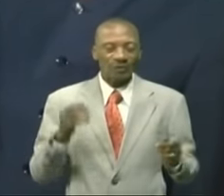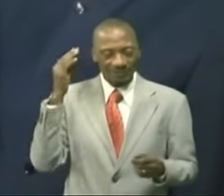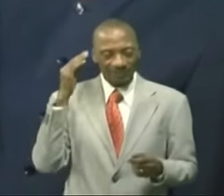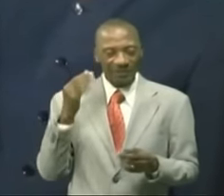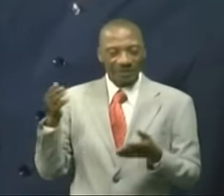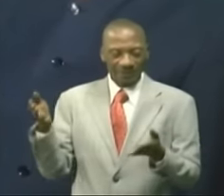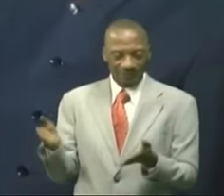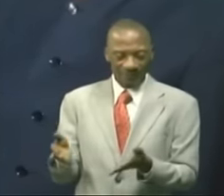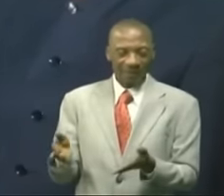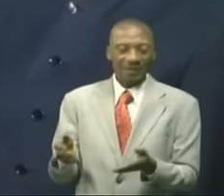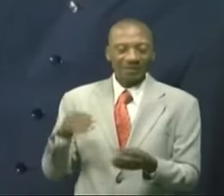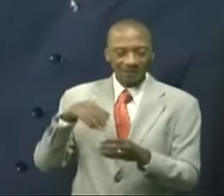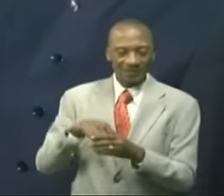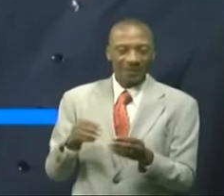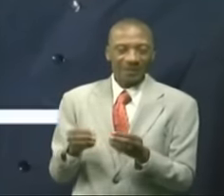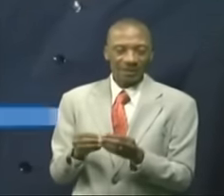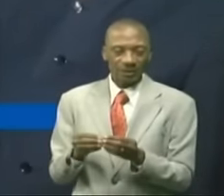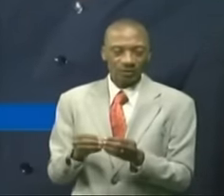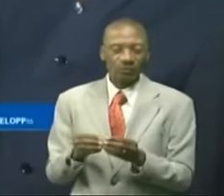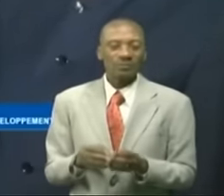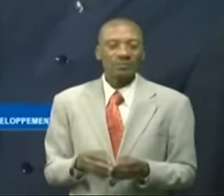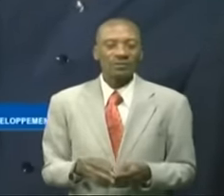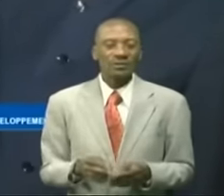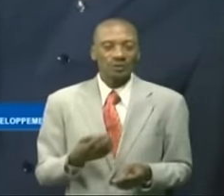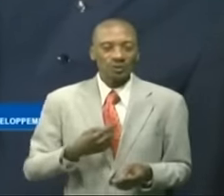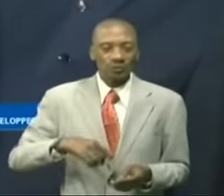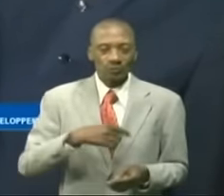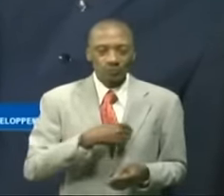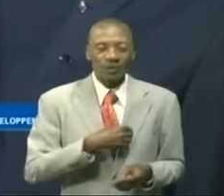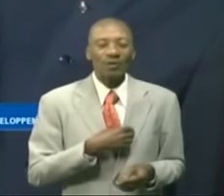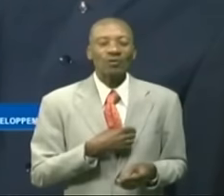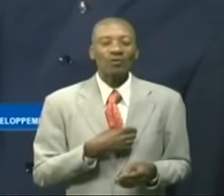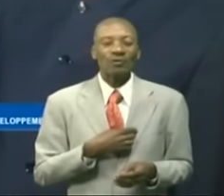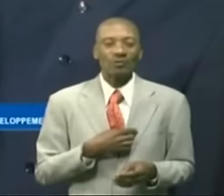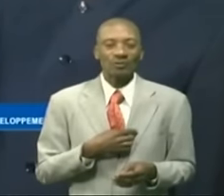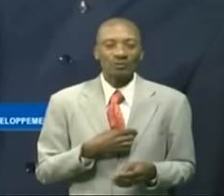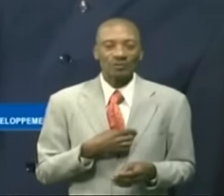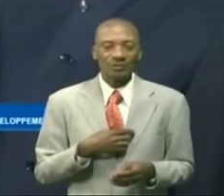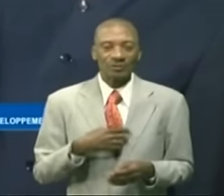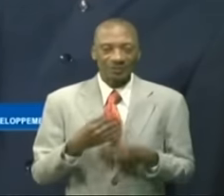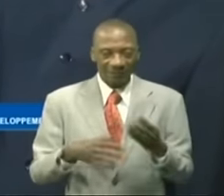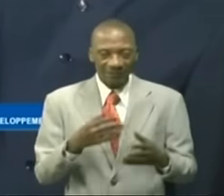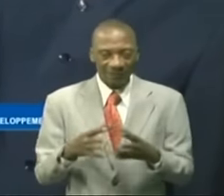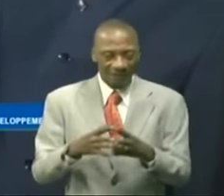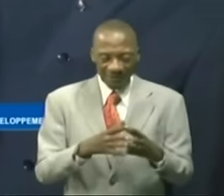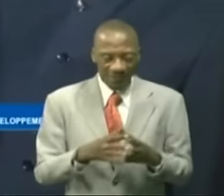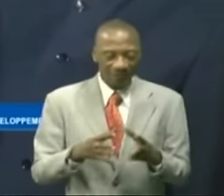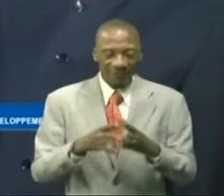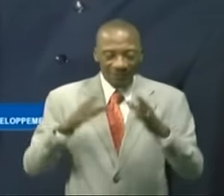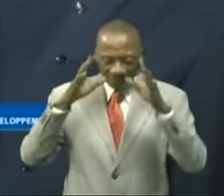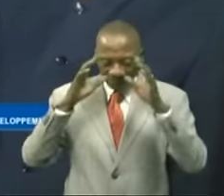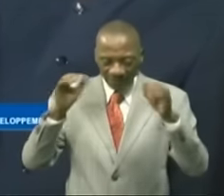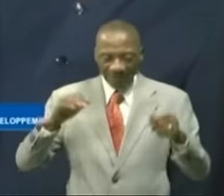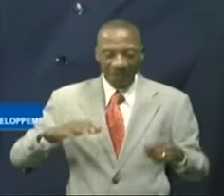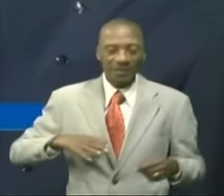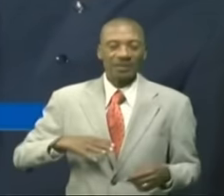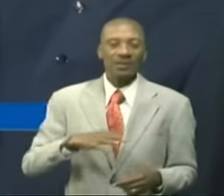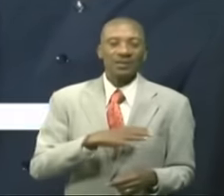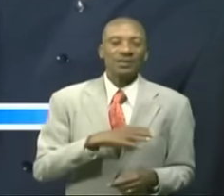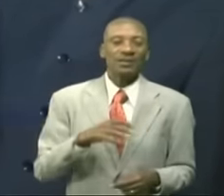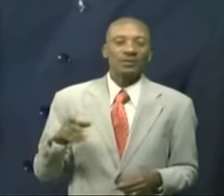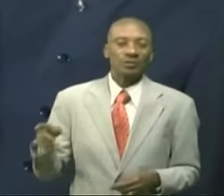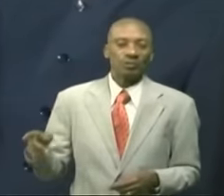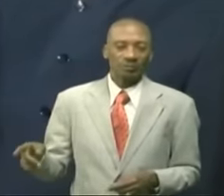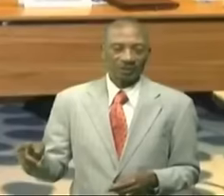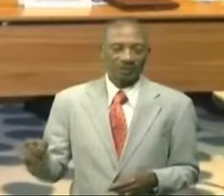sur la table, que nous allons prendre notre part. Et voilà. En tant que président du comité, je prends mes responsabilités pour